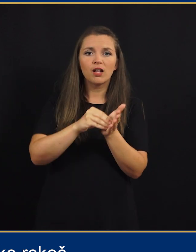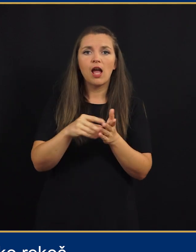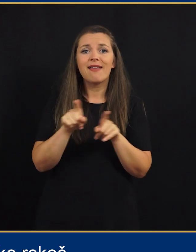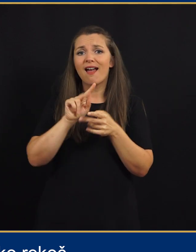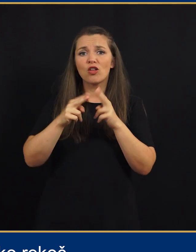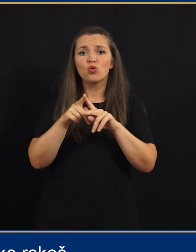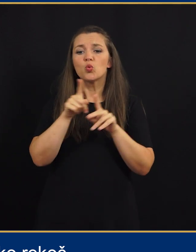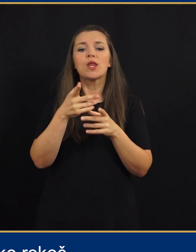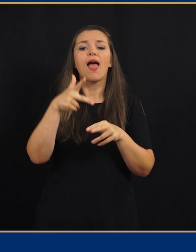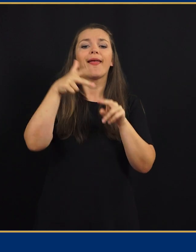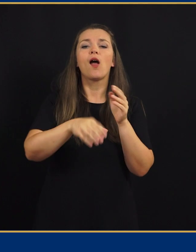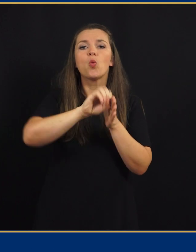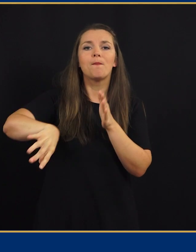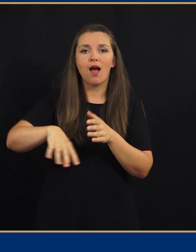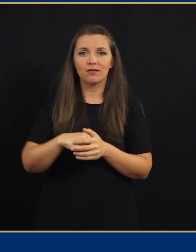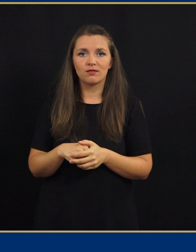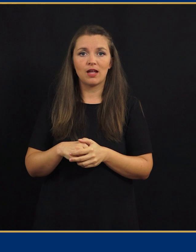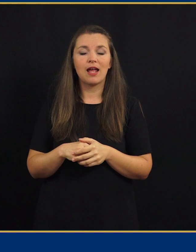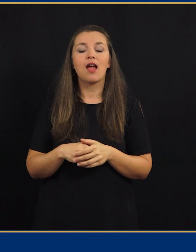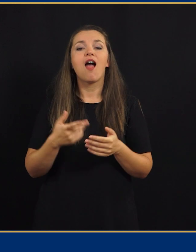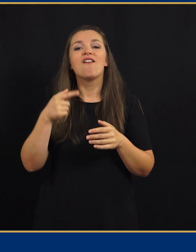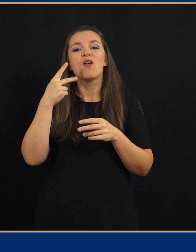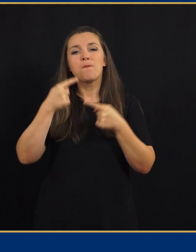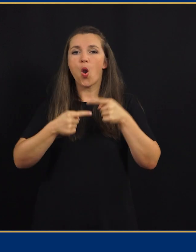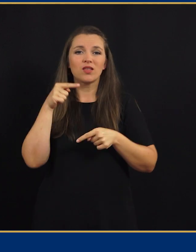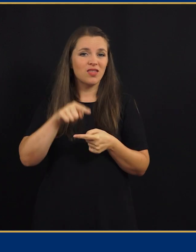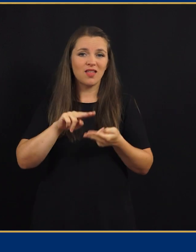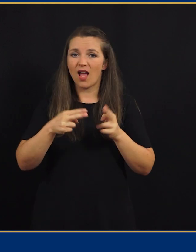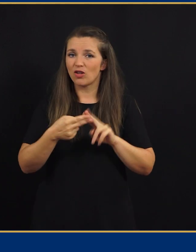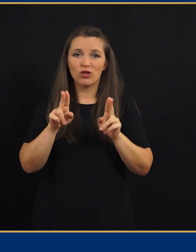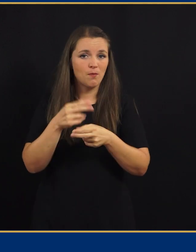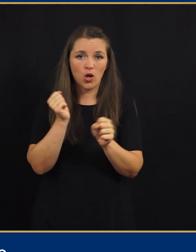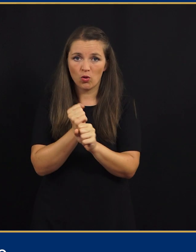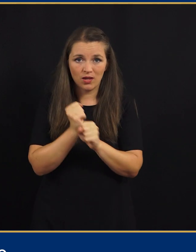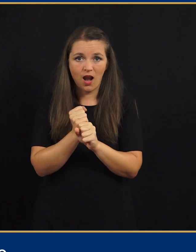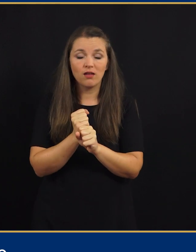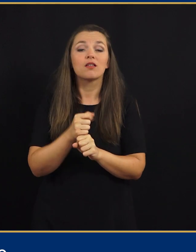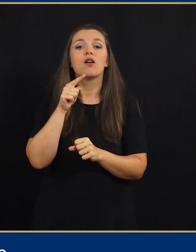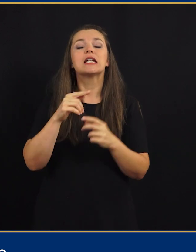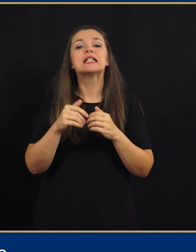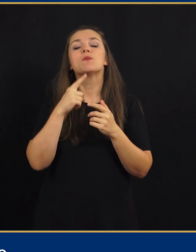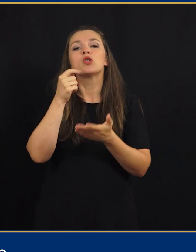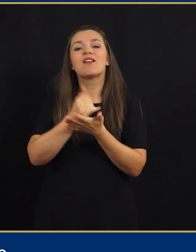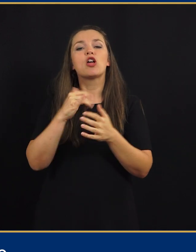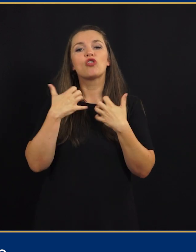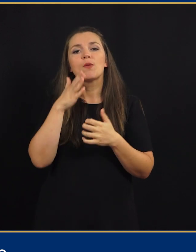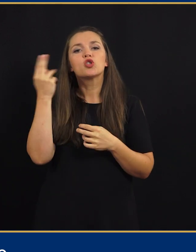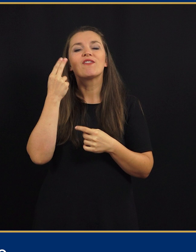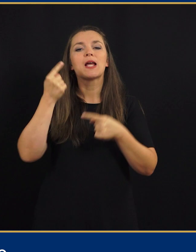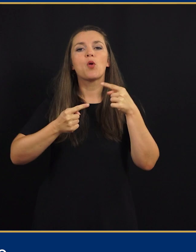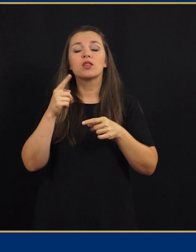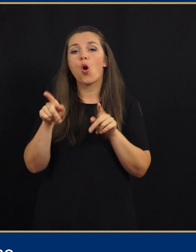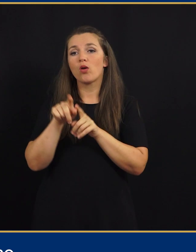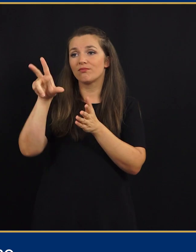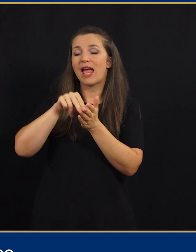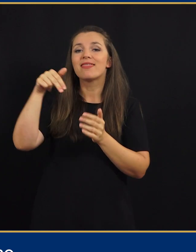enak način tudi umaknejo. Klin se s klinom v politiki pač ne izbija. Ob tem je izpostavila željo, da bi slovenska politika po